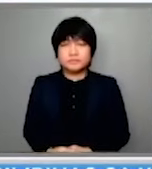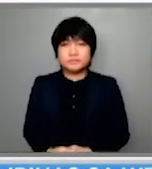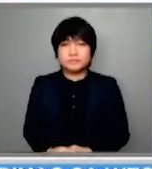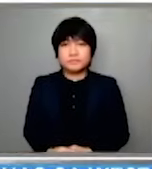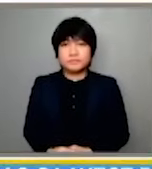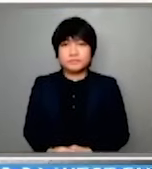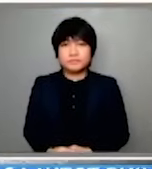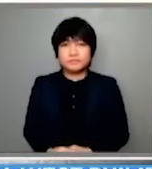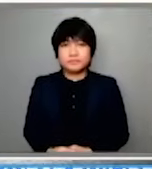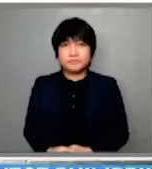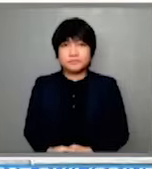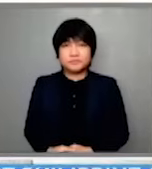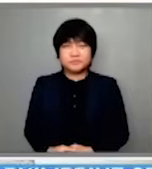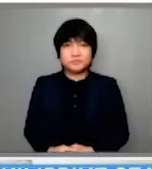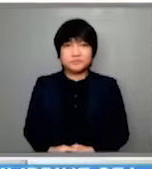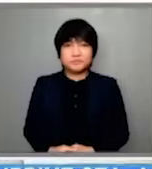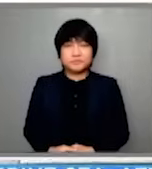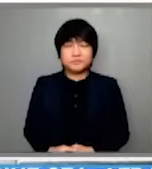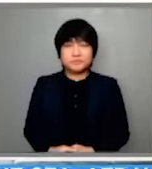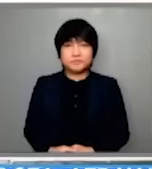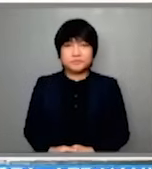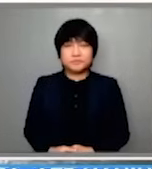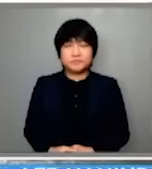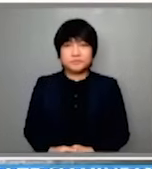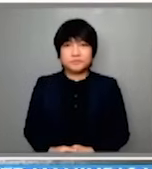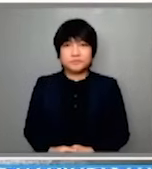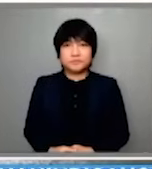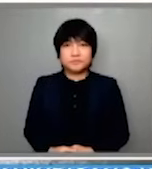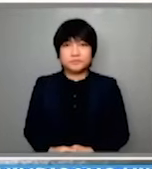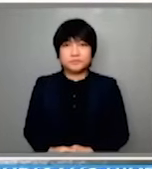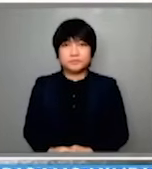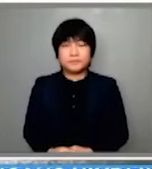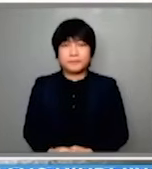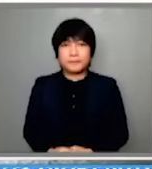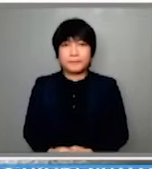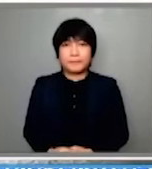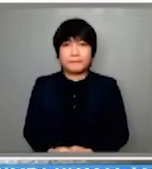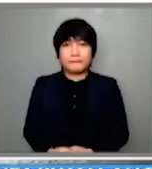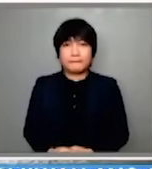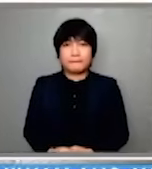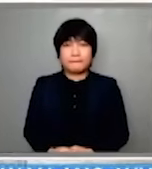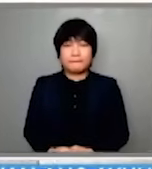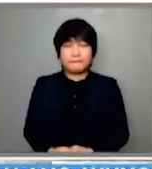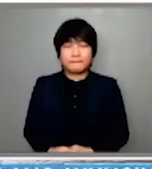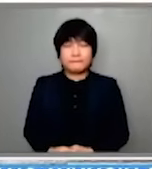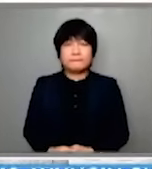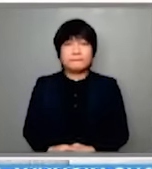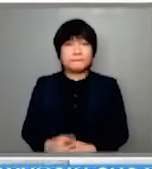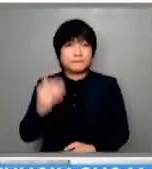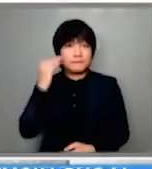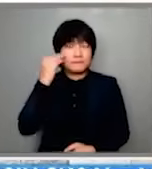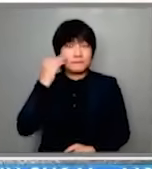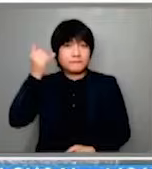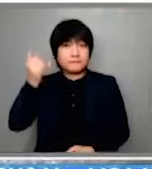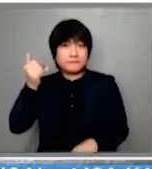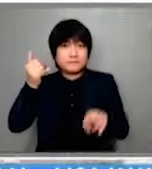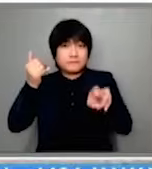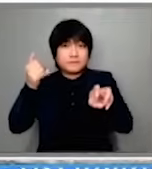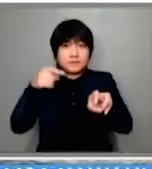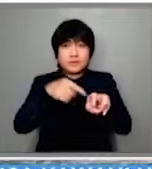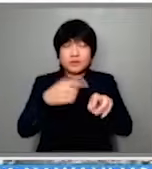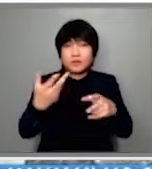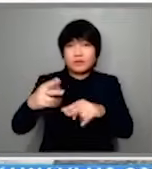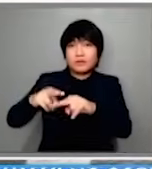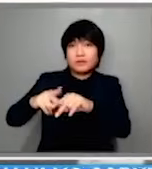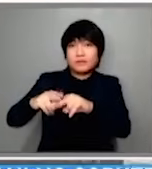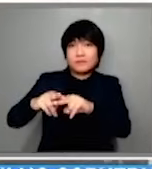balita. Huli kam ang pambubugbog at pambabato ng isang grupo ng mga lalaki sa Barangay Bari sa Mangaldan, Pangasinan. Sa